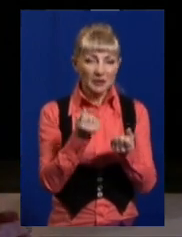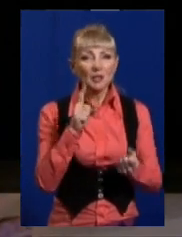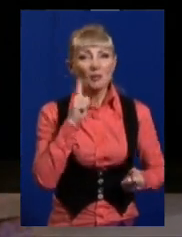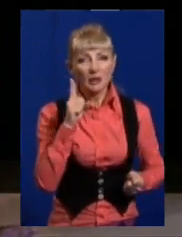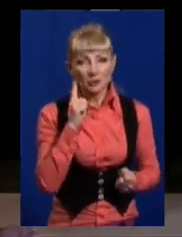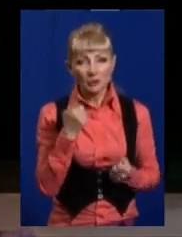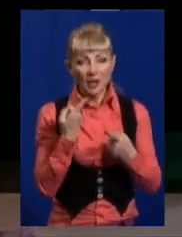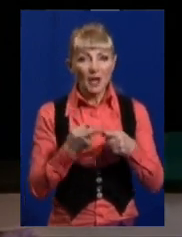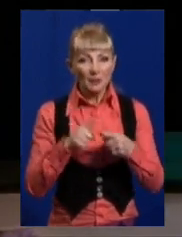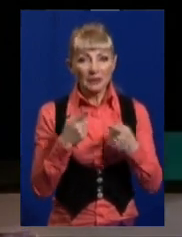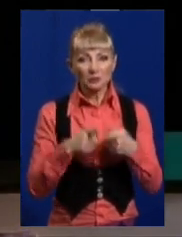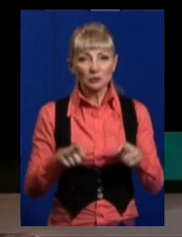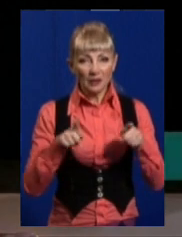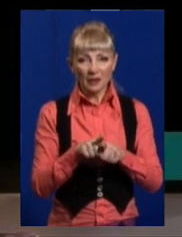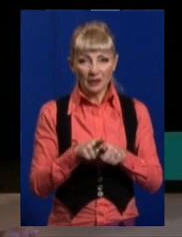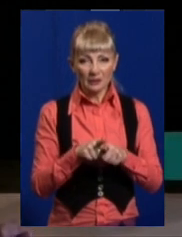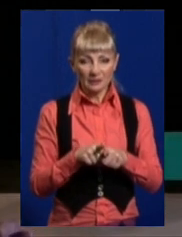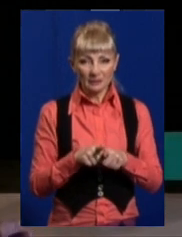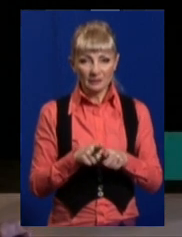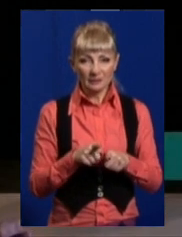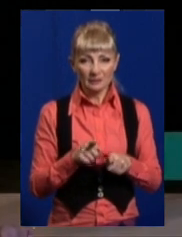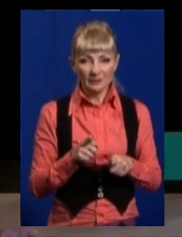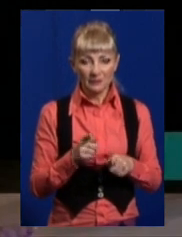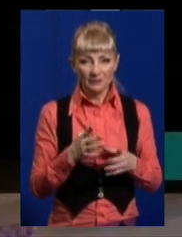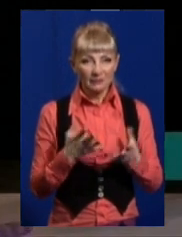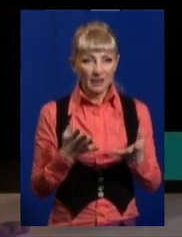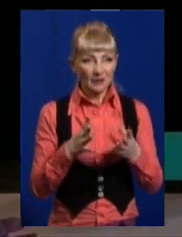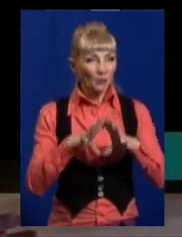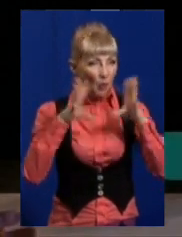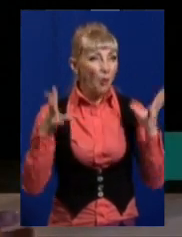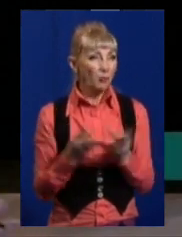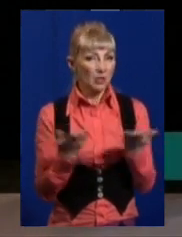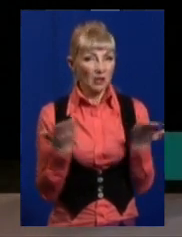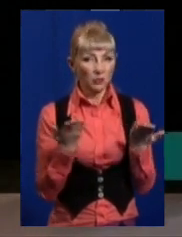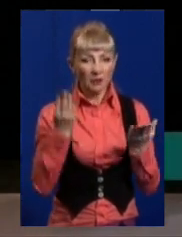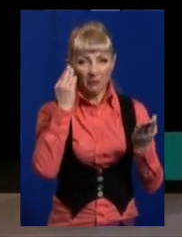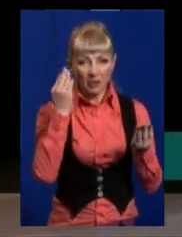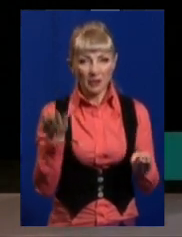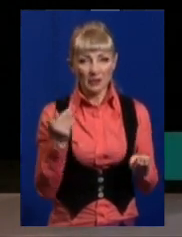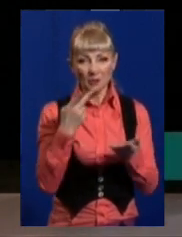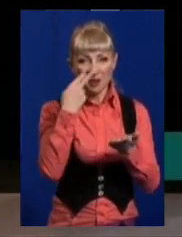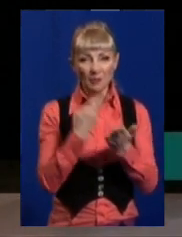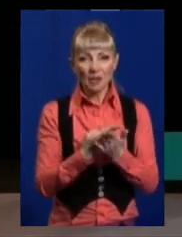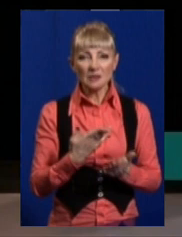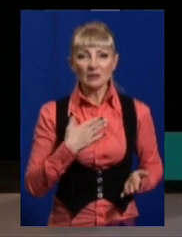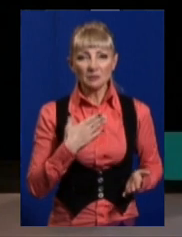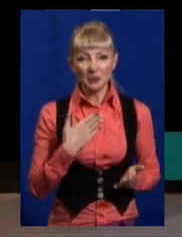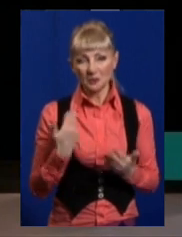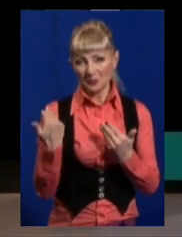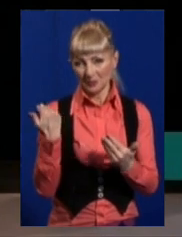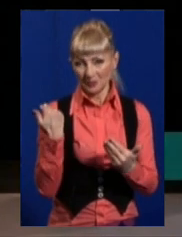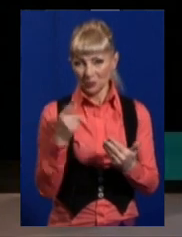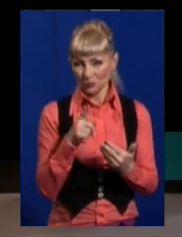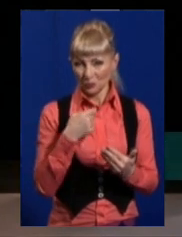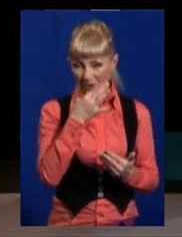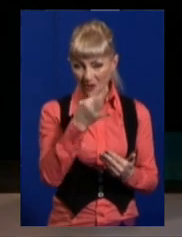Тому така от, скажімо так, загальна позиція, вона і ілюструє мою попередню тезу про те,